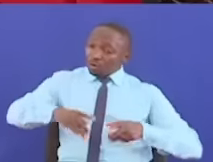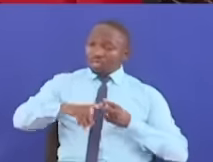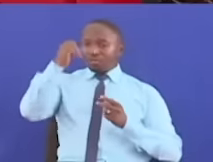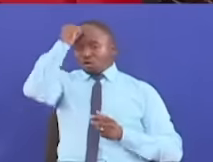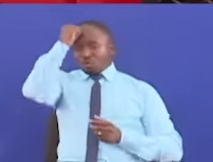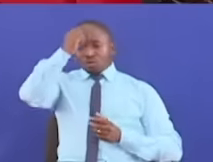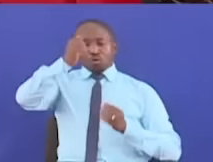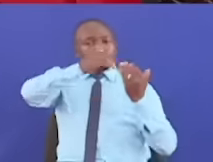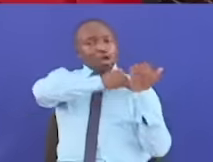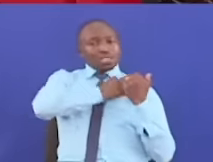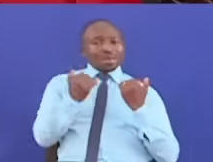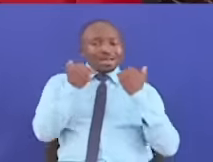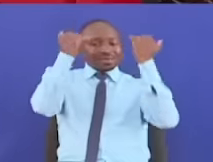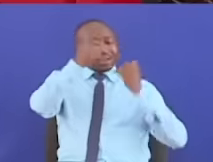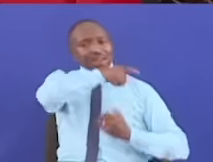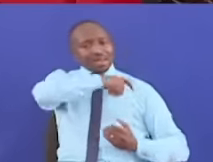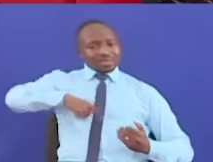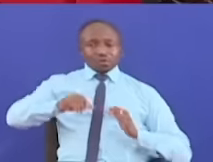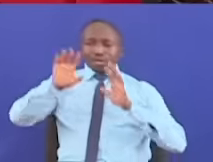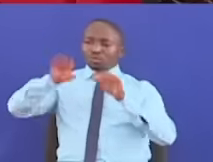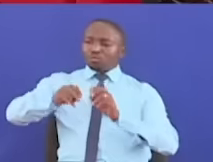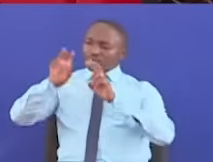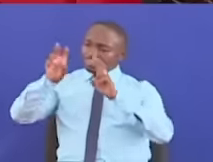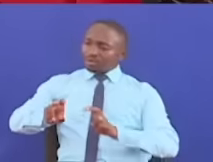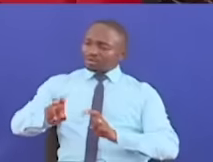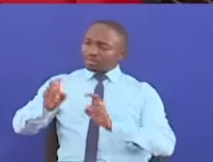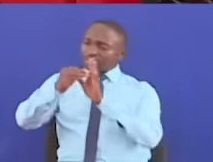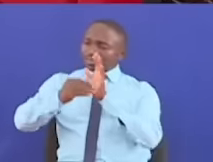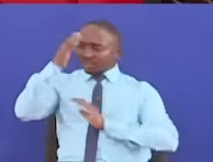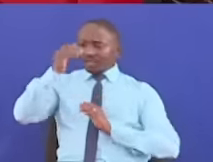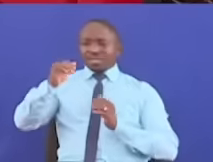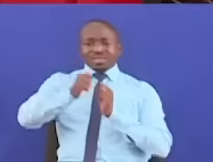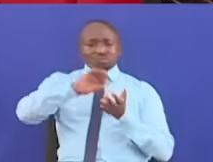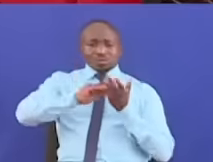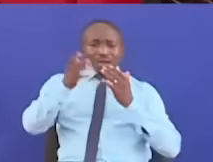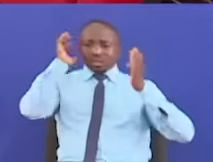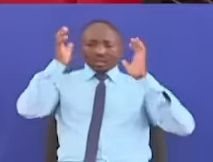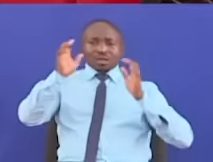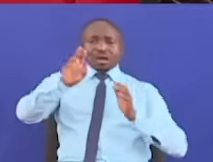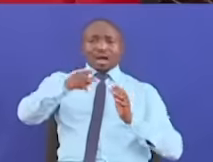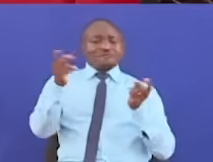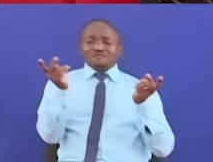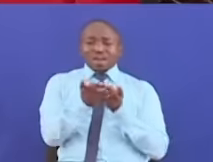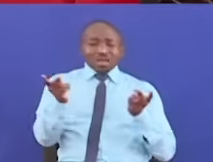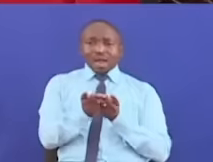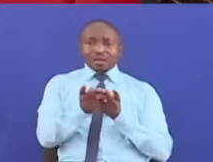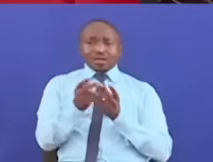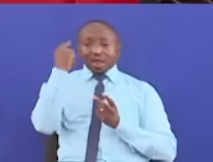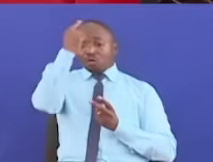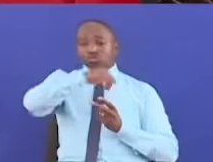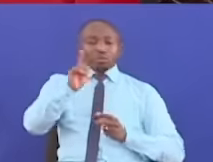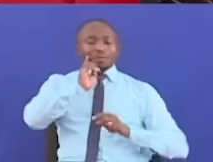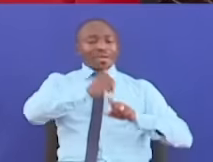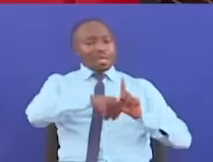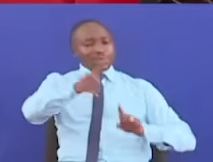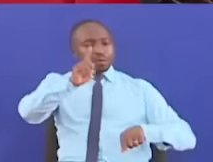kumbo na hasir Ya rais dhi ya ripo ya cig Kin chon tanisha kwa Nini haman na uso wa mama samia